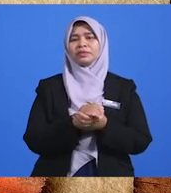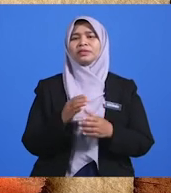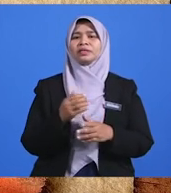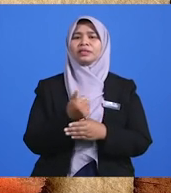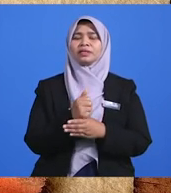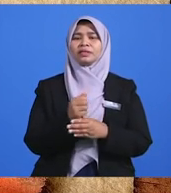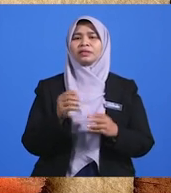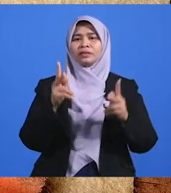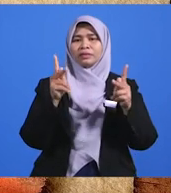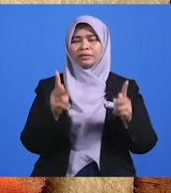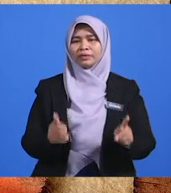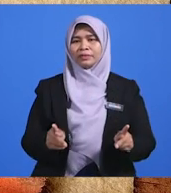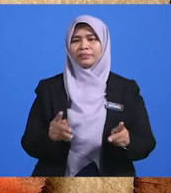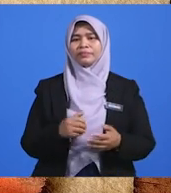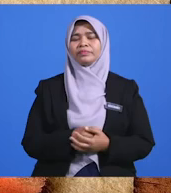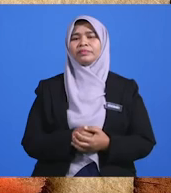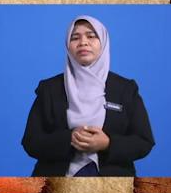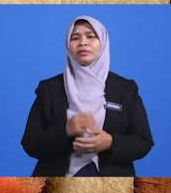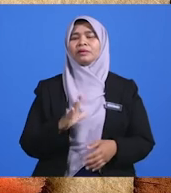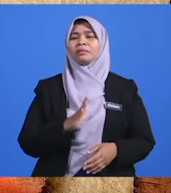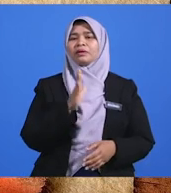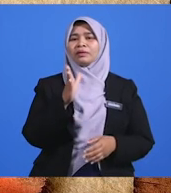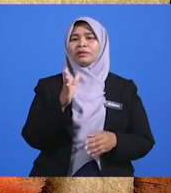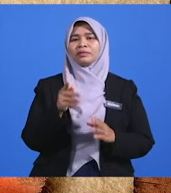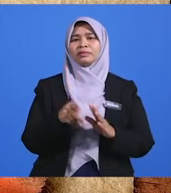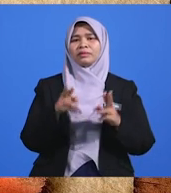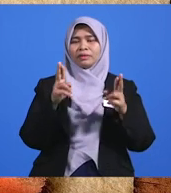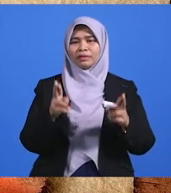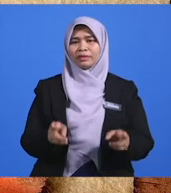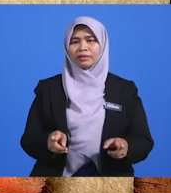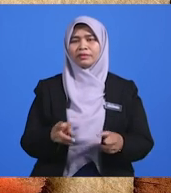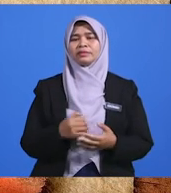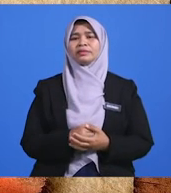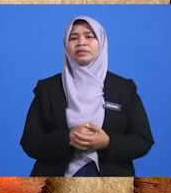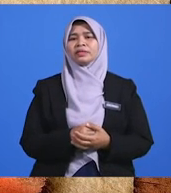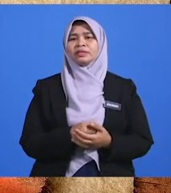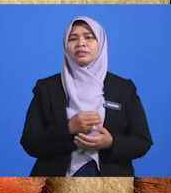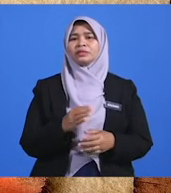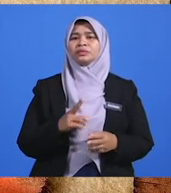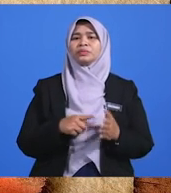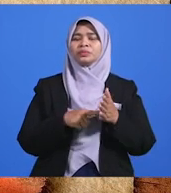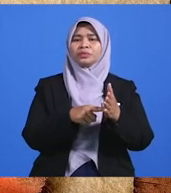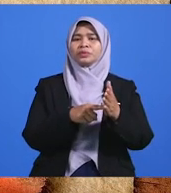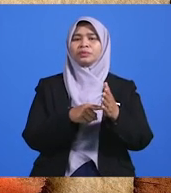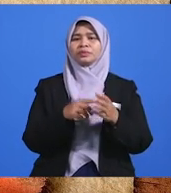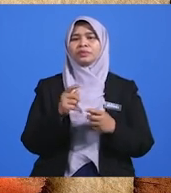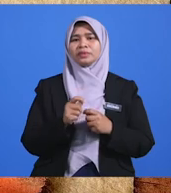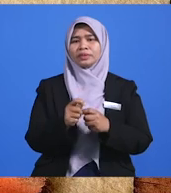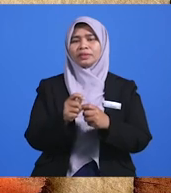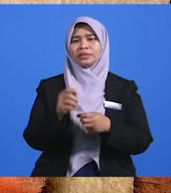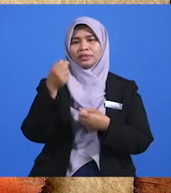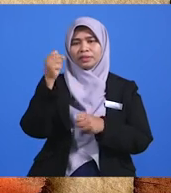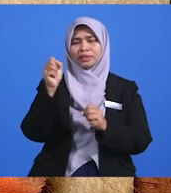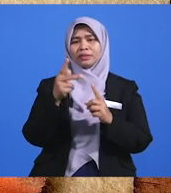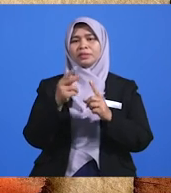Lambang negara adalah kemegahan penduduk berbilang kaum serta menunjukkan taat setia kepada raja